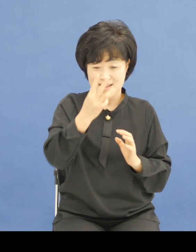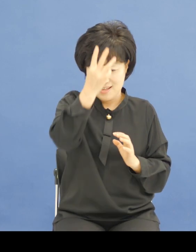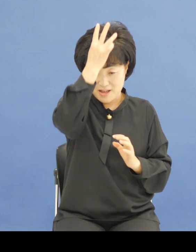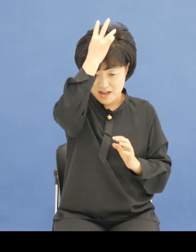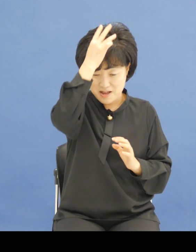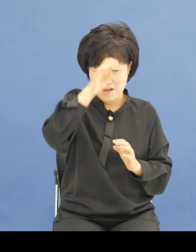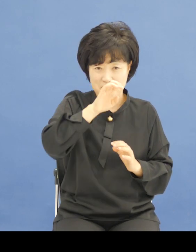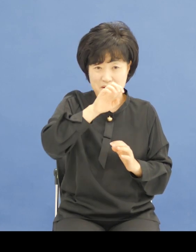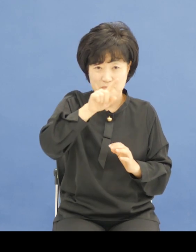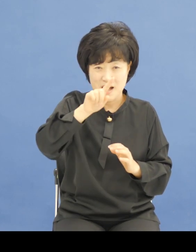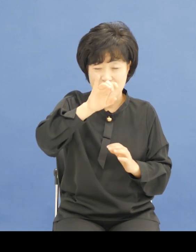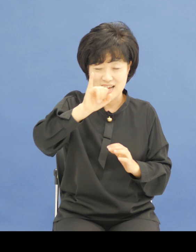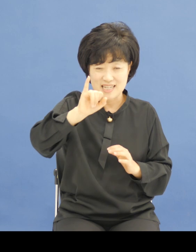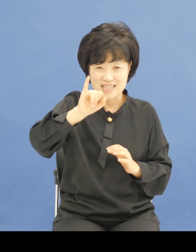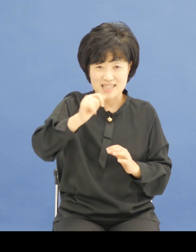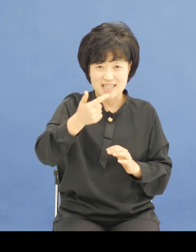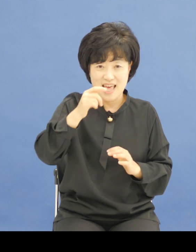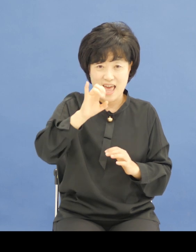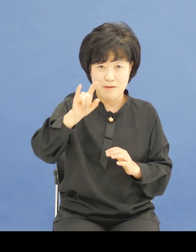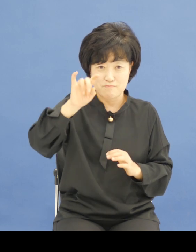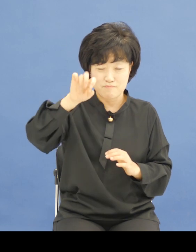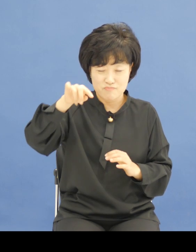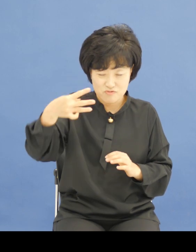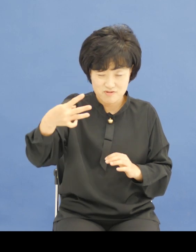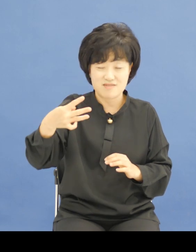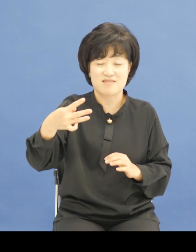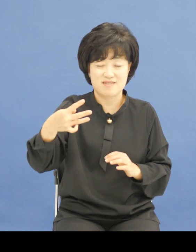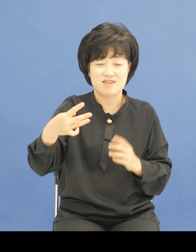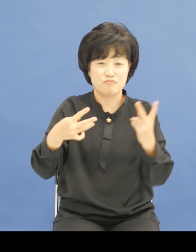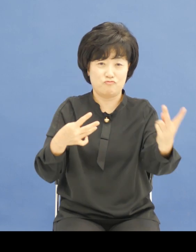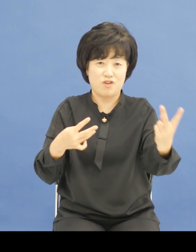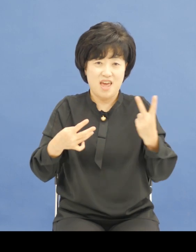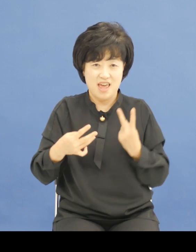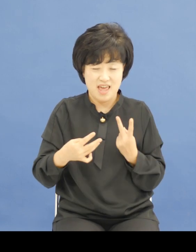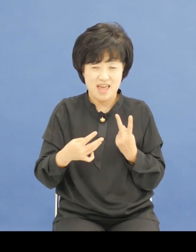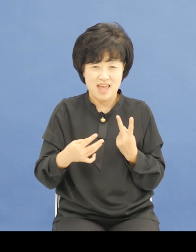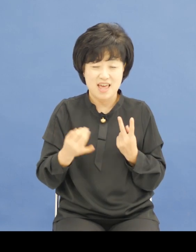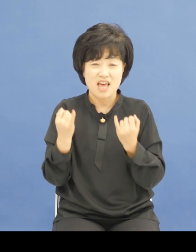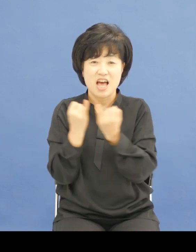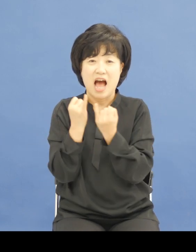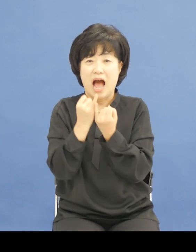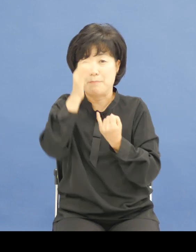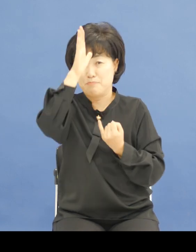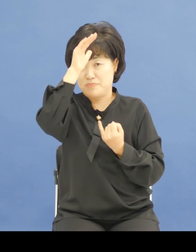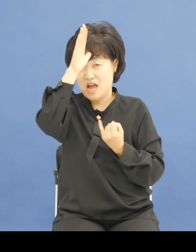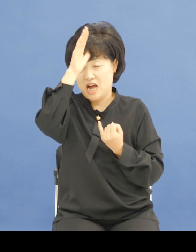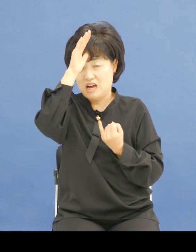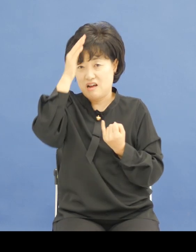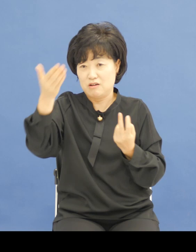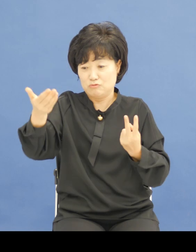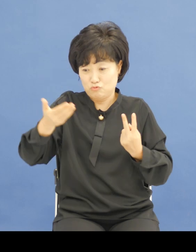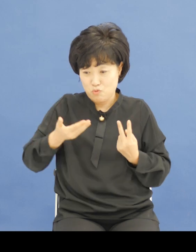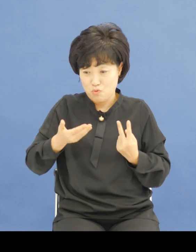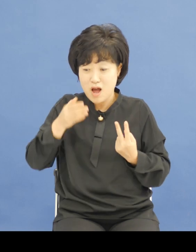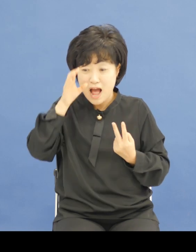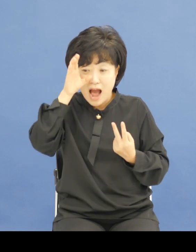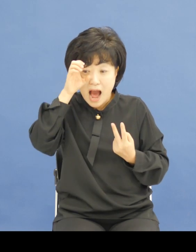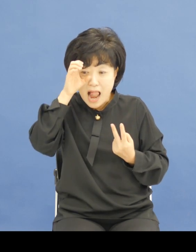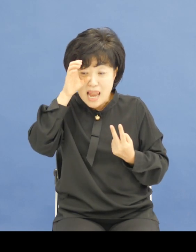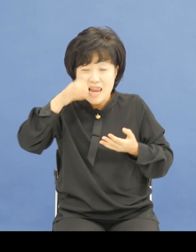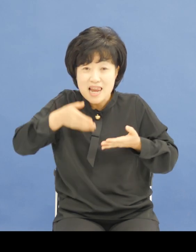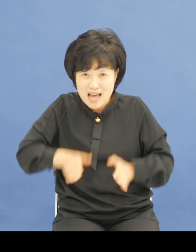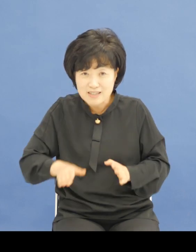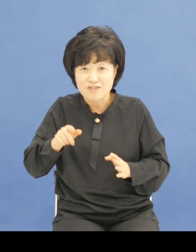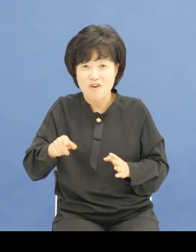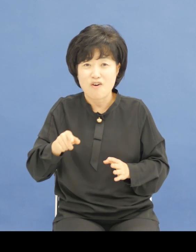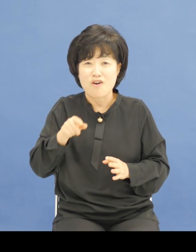닭을 저기 암탉을 한 마리 주더라고. 그래서 이거 암탉은 알을 낳는 거다고. 미국에 있는 그